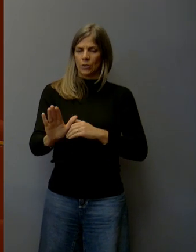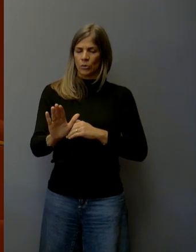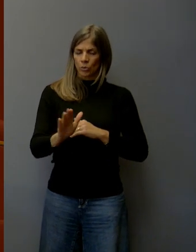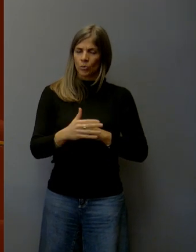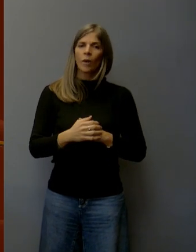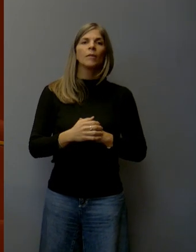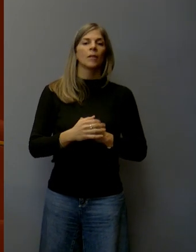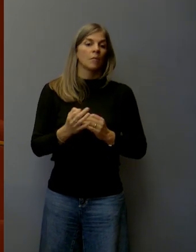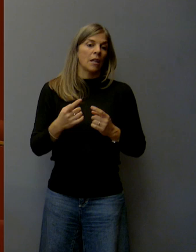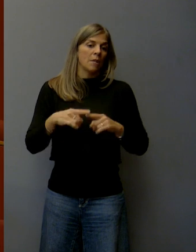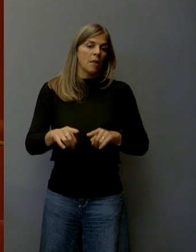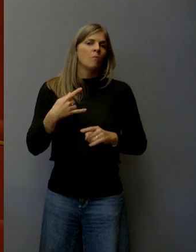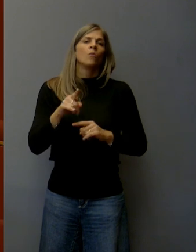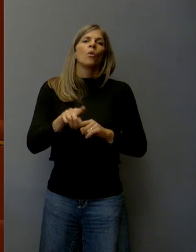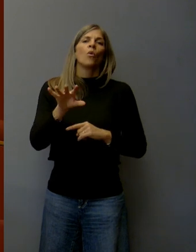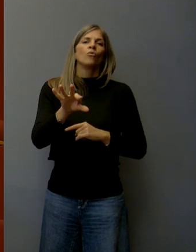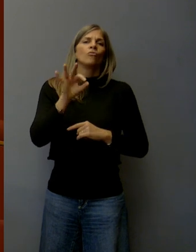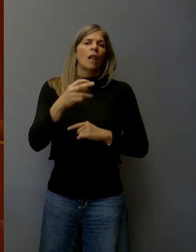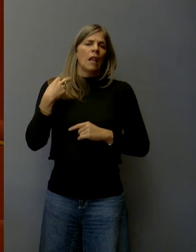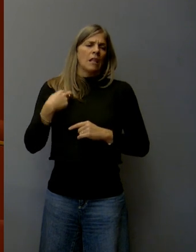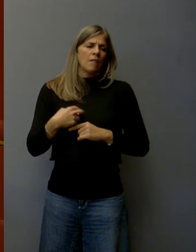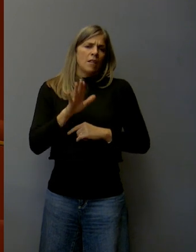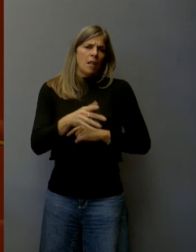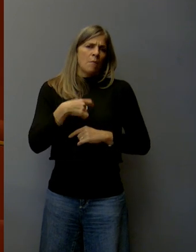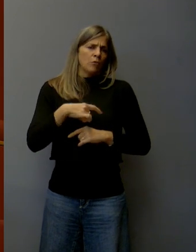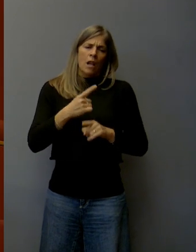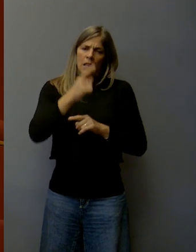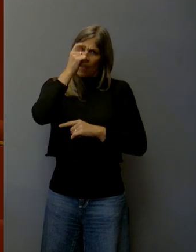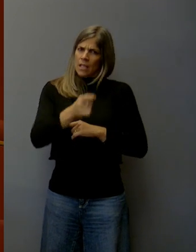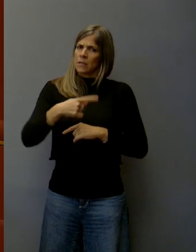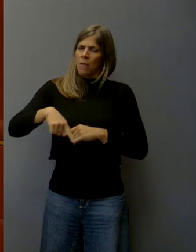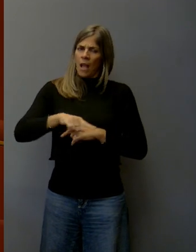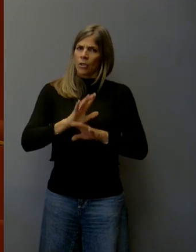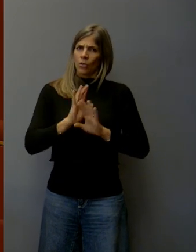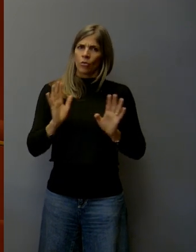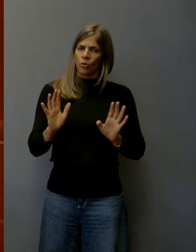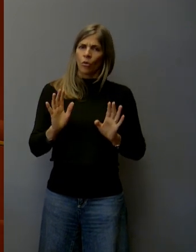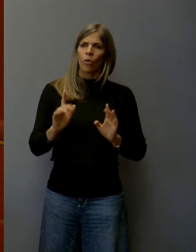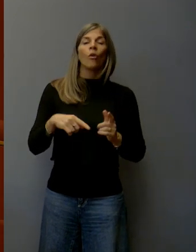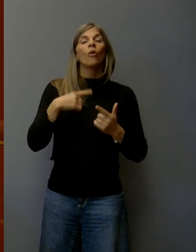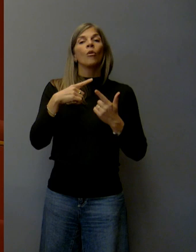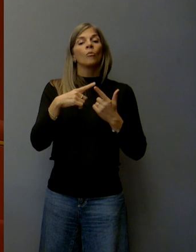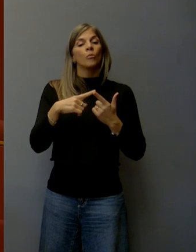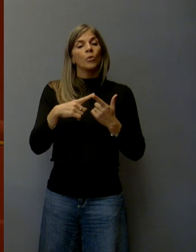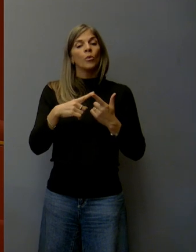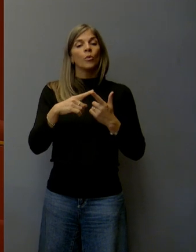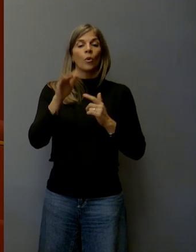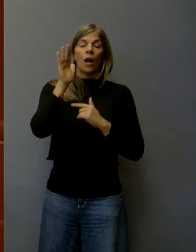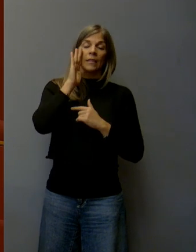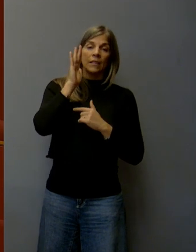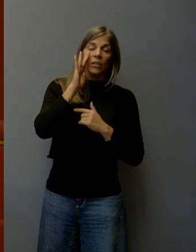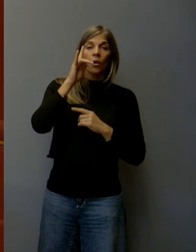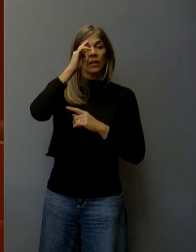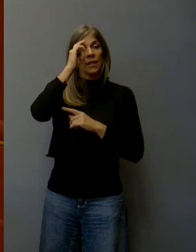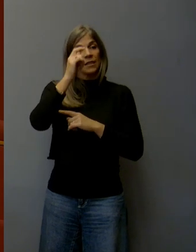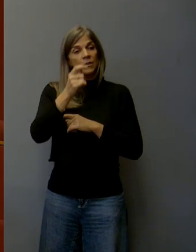le proprie scelte anche di vita e un rispetto fondamentale attenzione fondamentale a quelli che sono Le